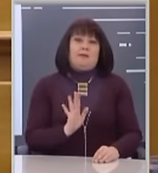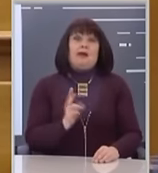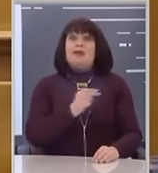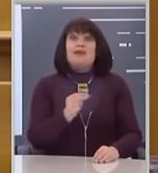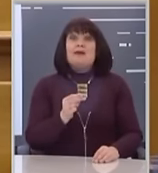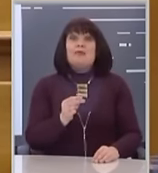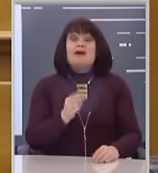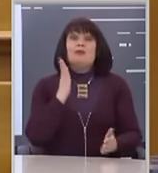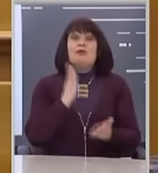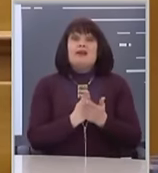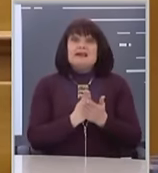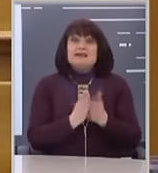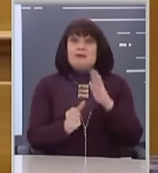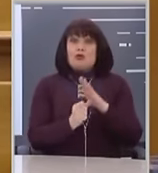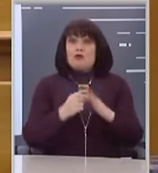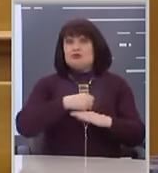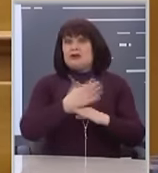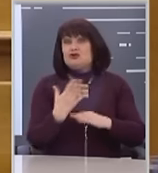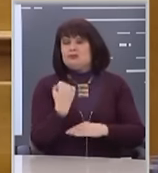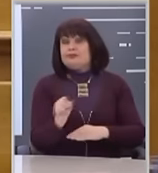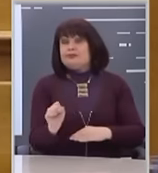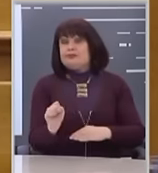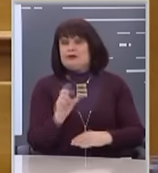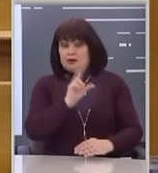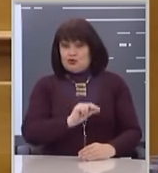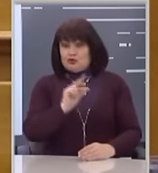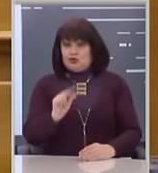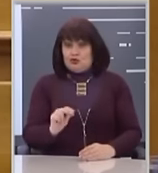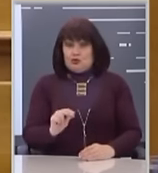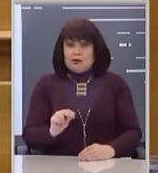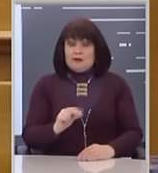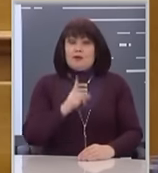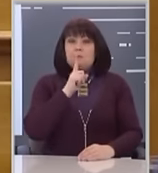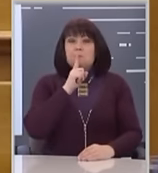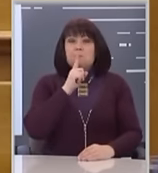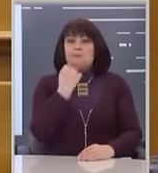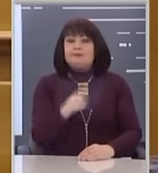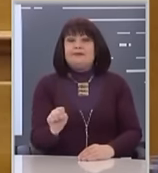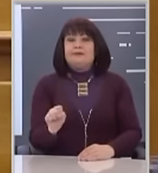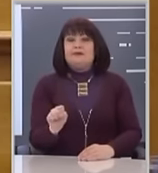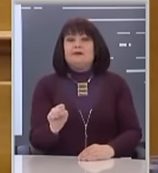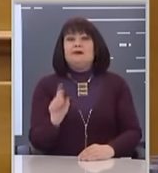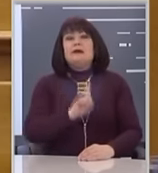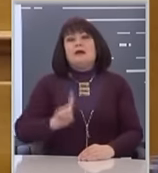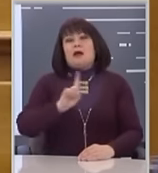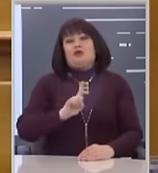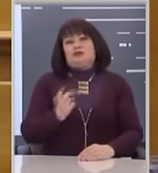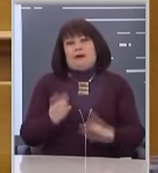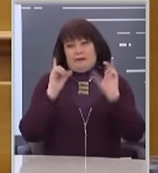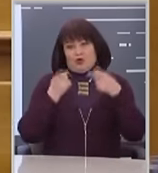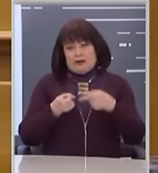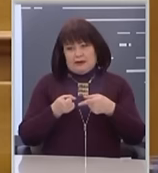ότι επέλεξε να απουσιάζει η πρόεδρος του ΠΑΣΟΚ και την ίδια ομοίως σιωπή και απουσία επέλεξε ο κ.